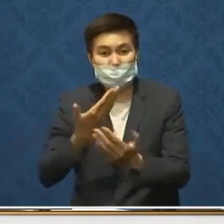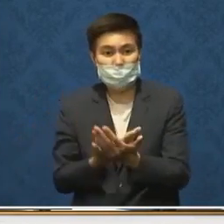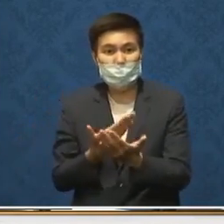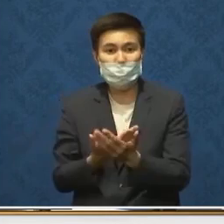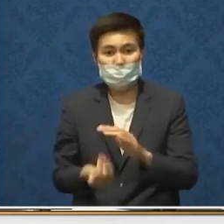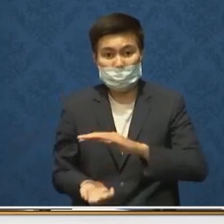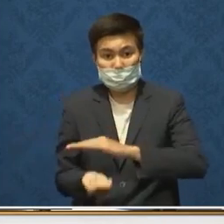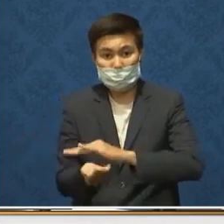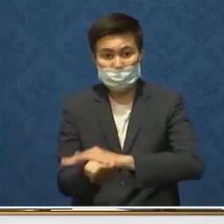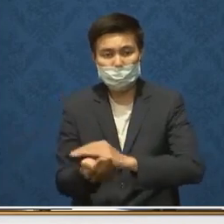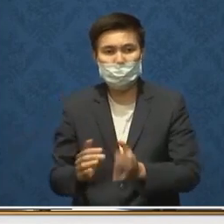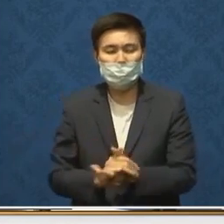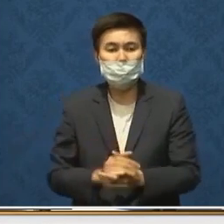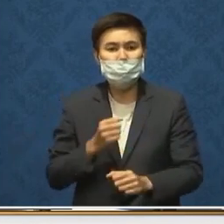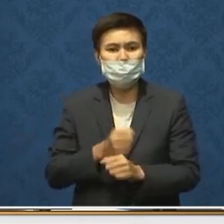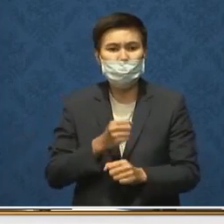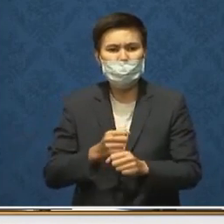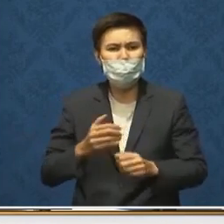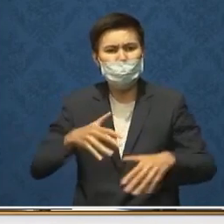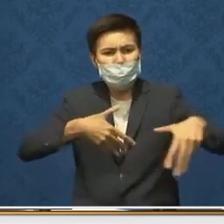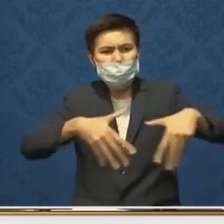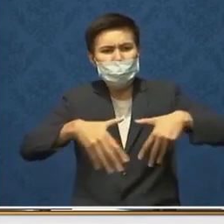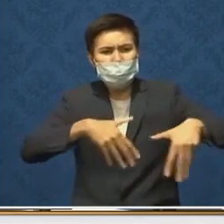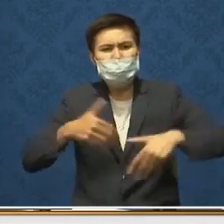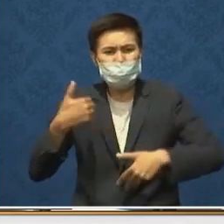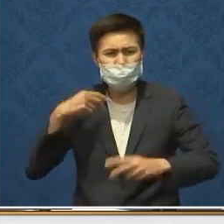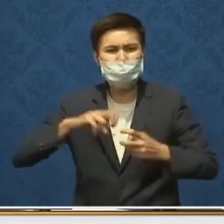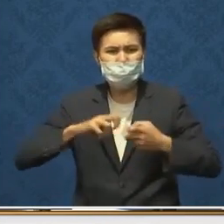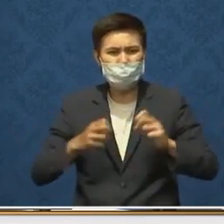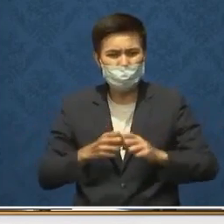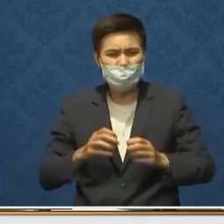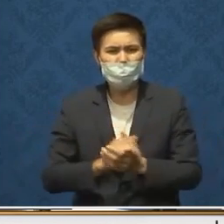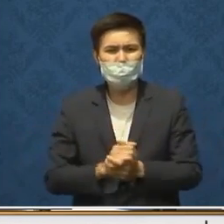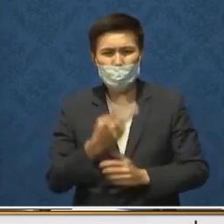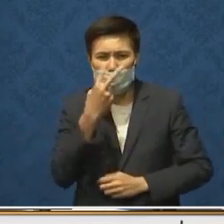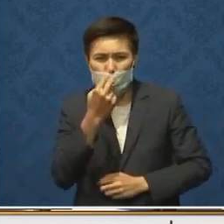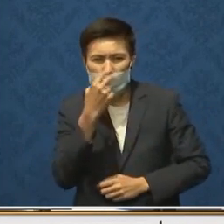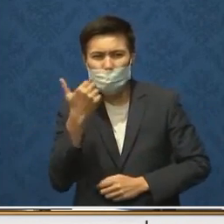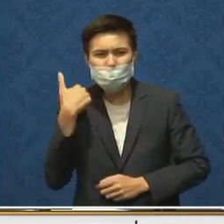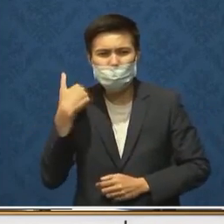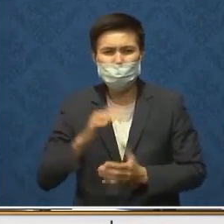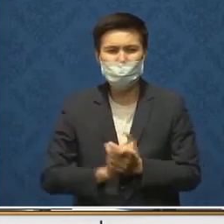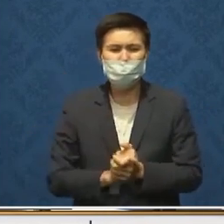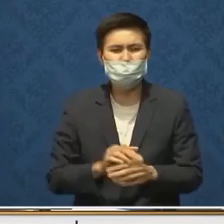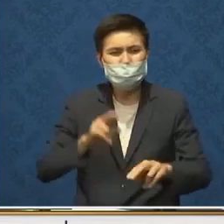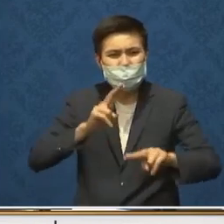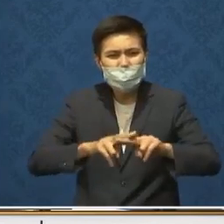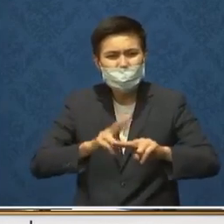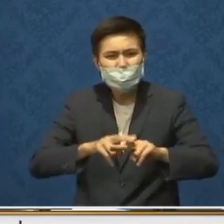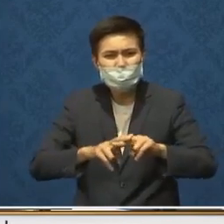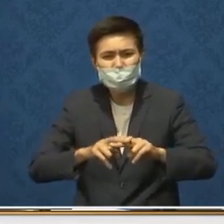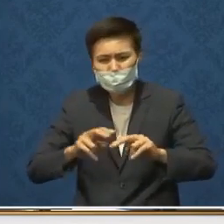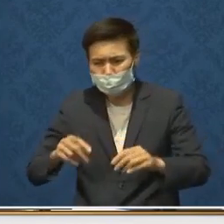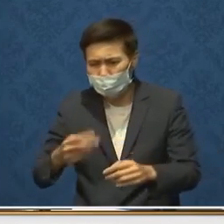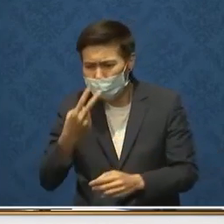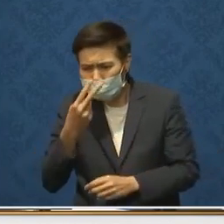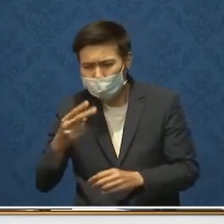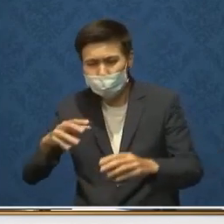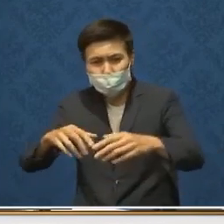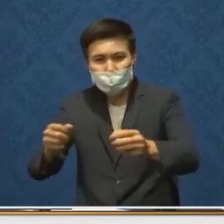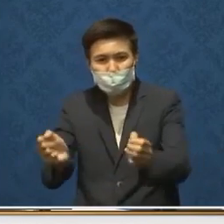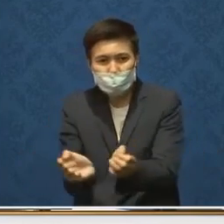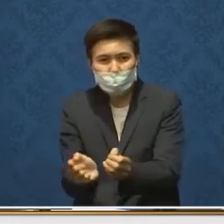วมเดอดรดใหพน้องน้ตาเต็บาน แตเหืเต็ตลดสดบางคนไปนั่งเฝ้า ถังแก้ดเลยนะครับ ถ้ามึไม่ใจ